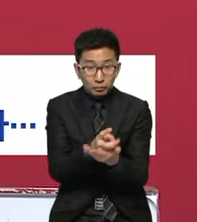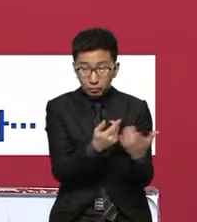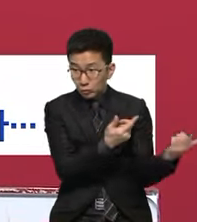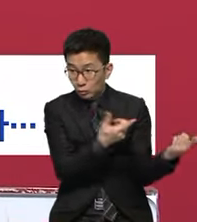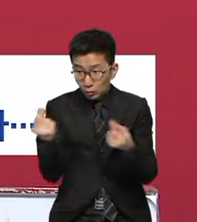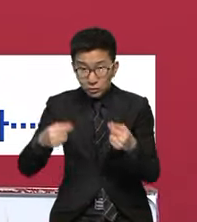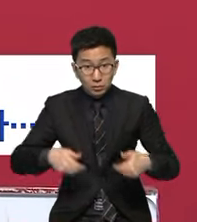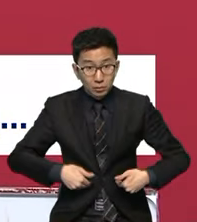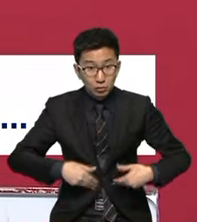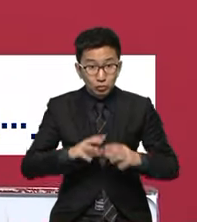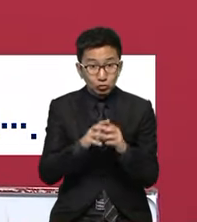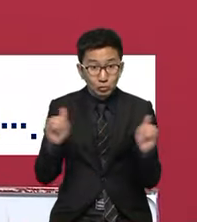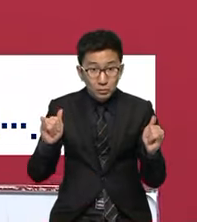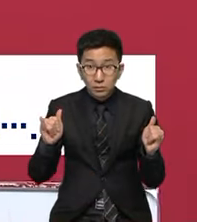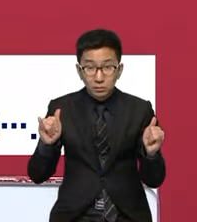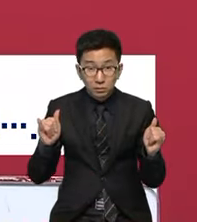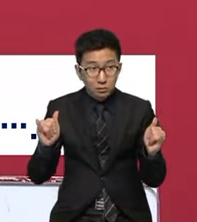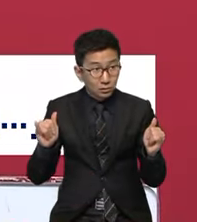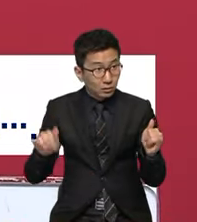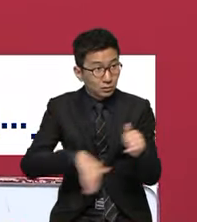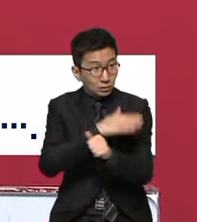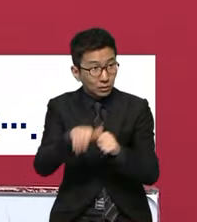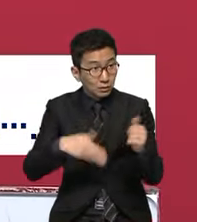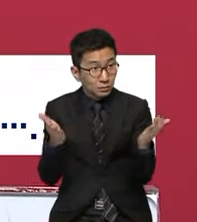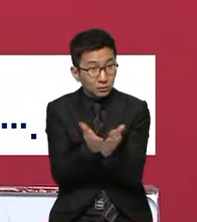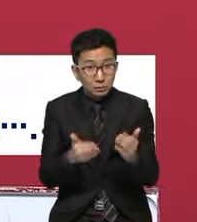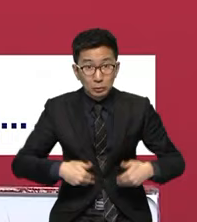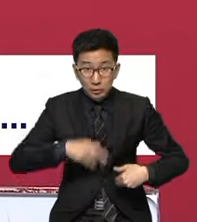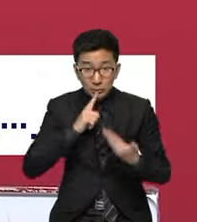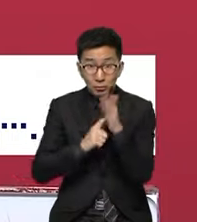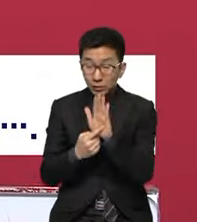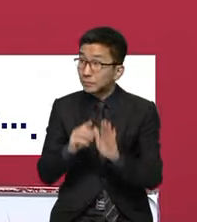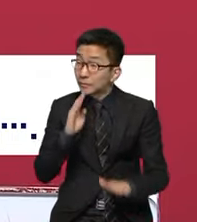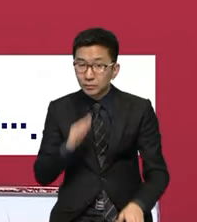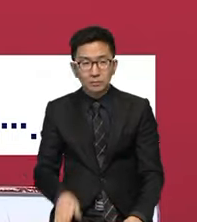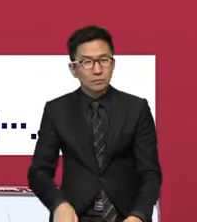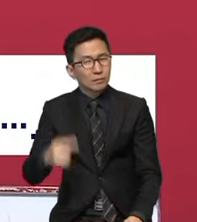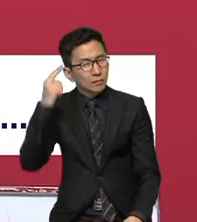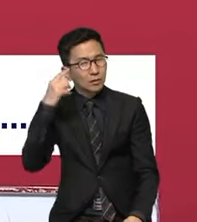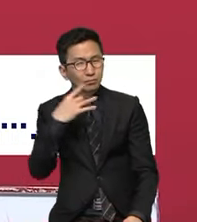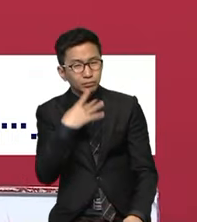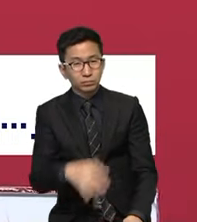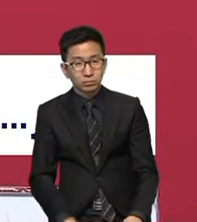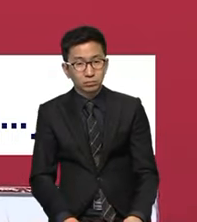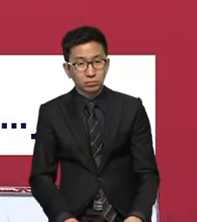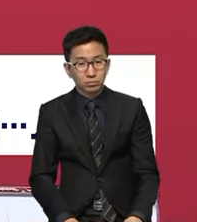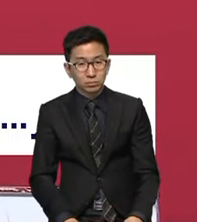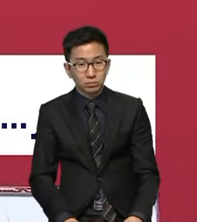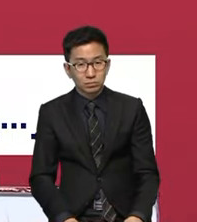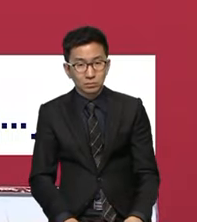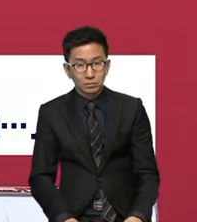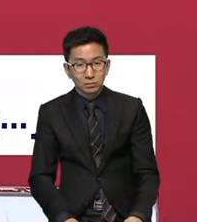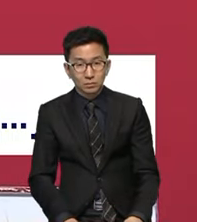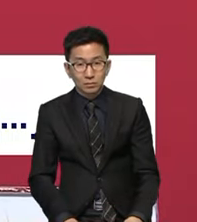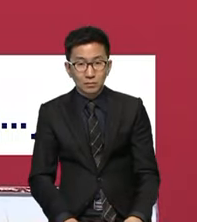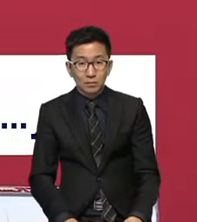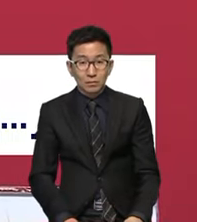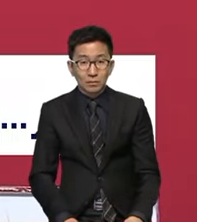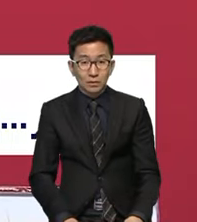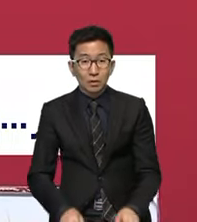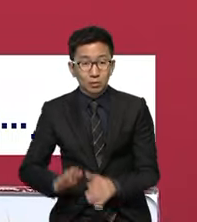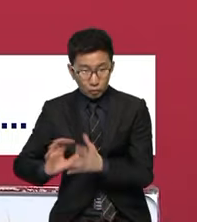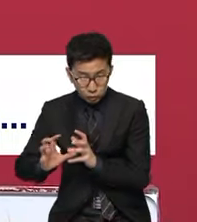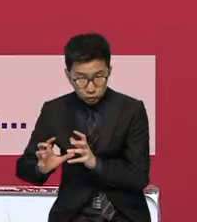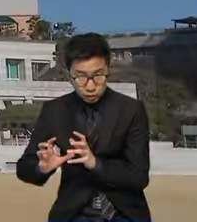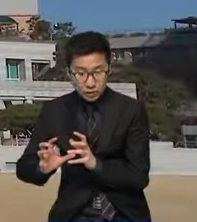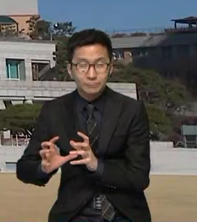아닌가. 일단 생각일 뿐이시고요. 그거는 당으로부터 충분히 논의된 내용에 대해서 책임있게 발언을 드리고 과감하게 실천할